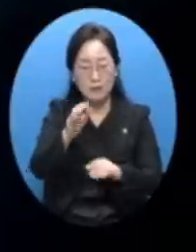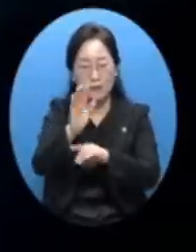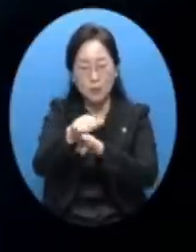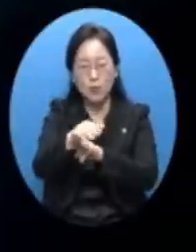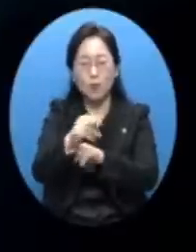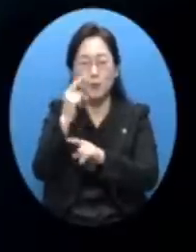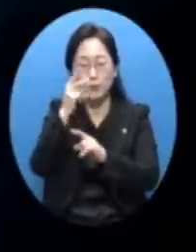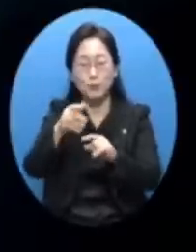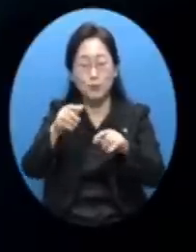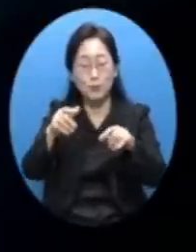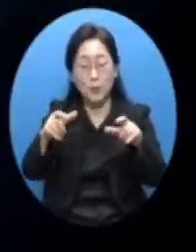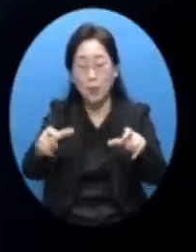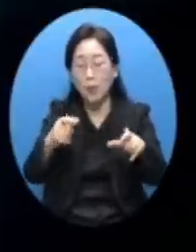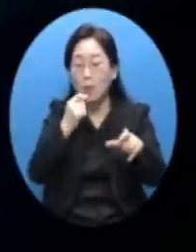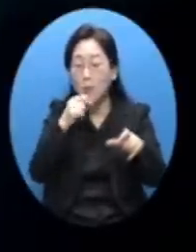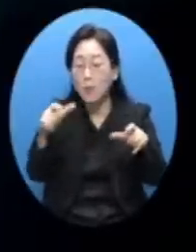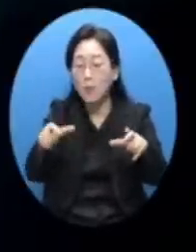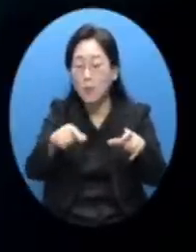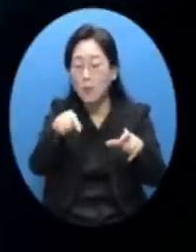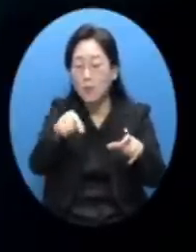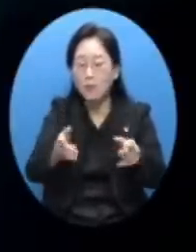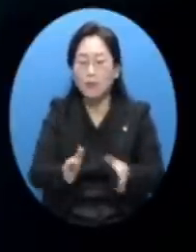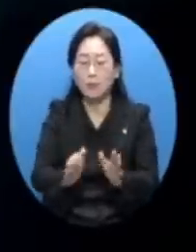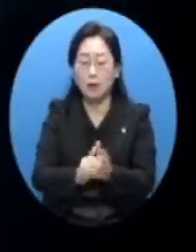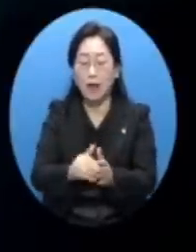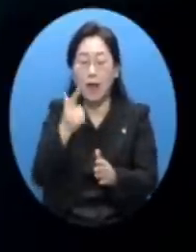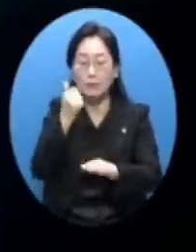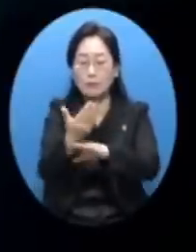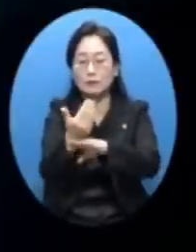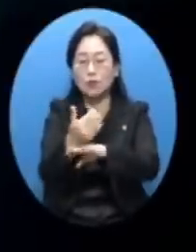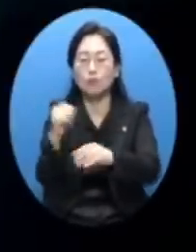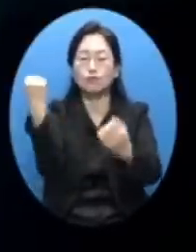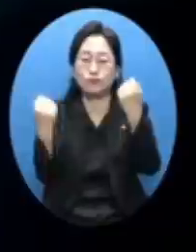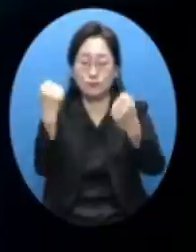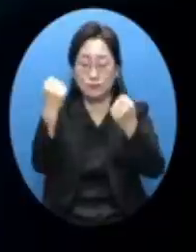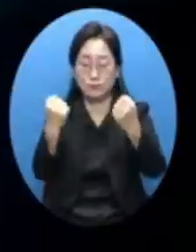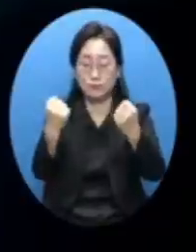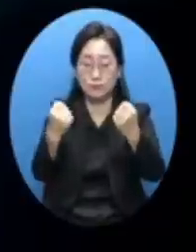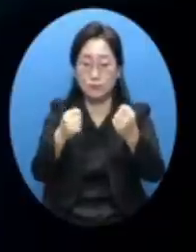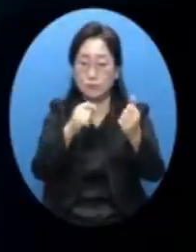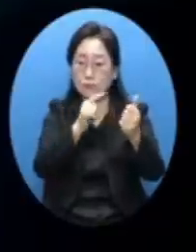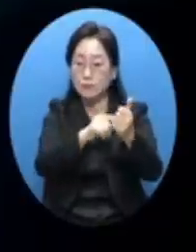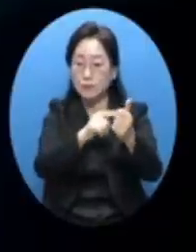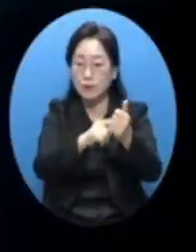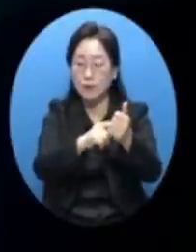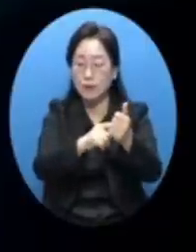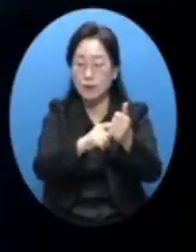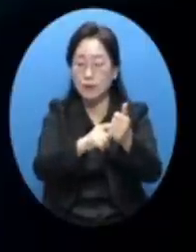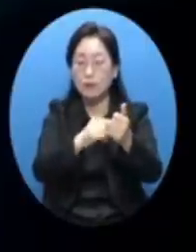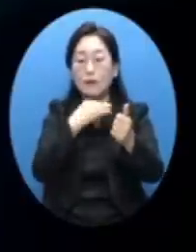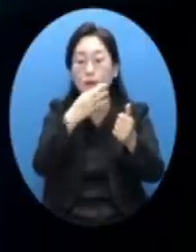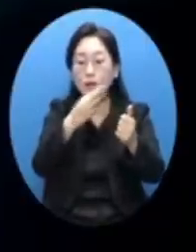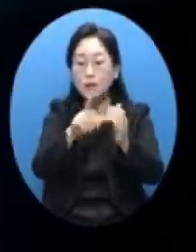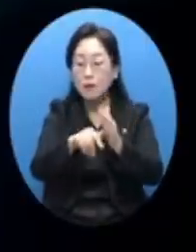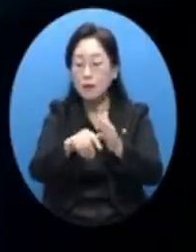시골에서 태어났는데 아버지가 트럭 운전사인데 4살 때 그 사고로 세상을 떠나십니다.